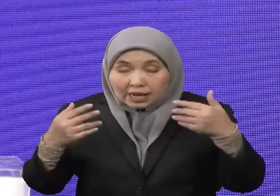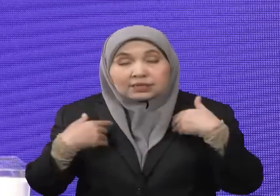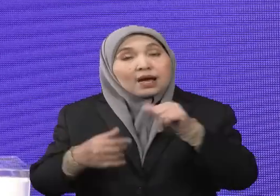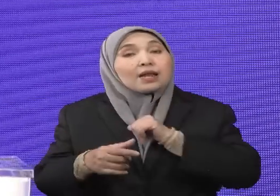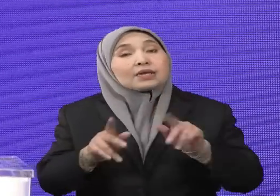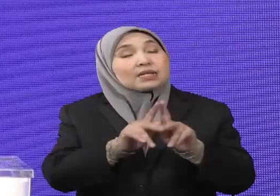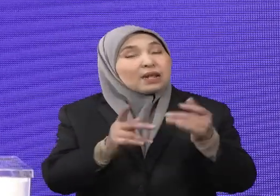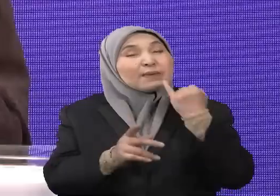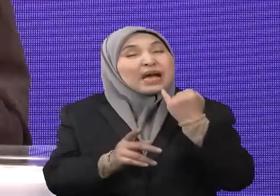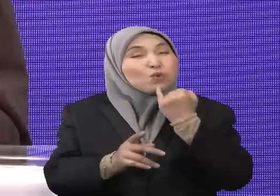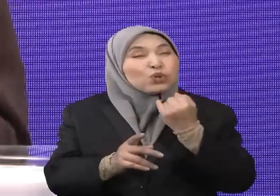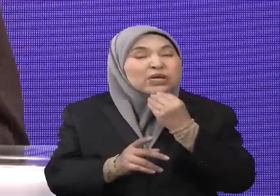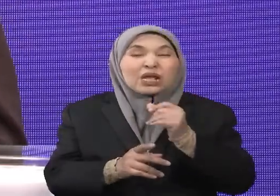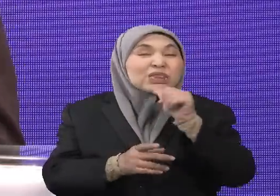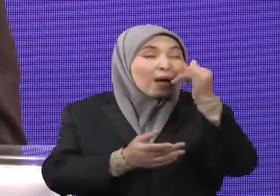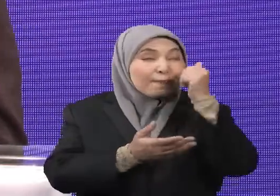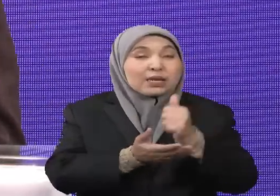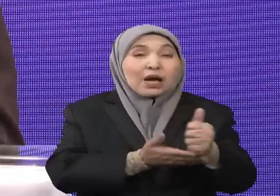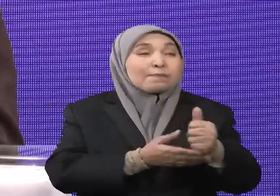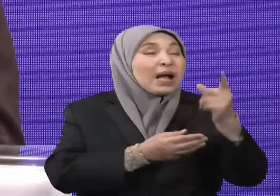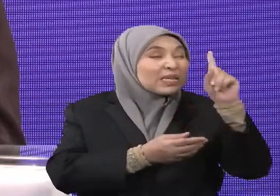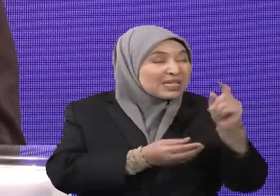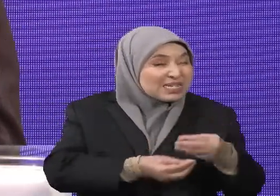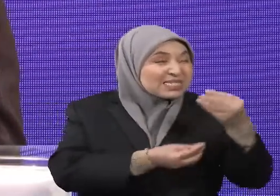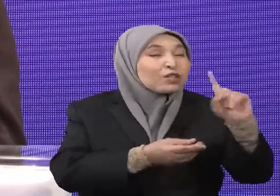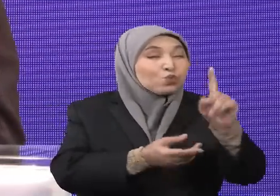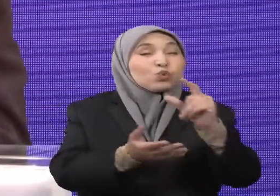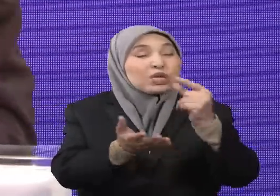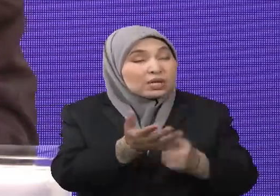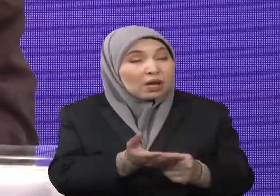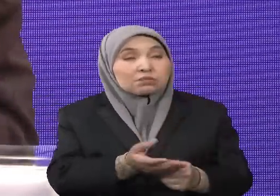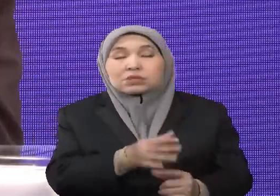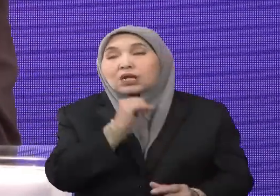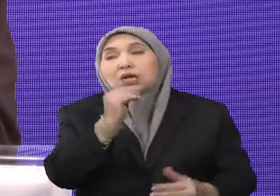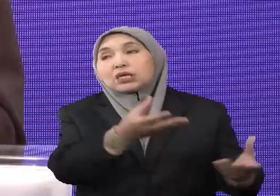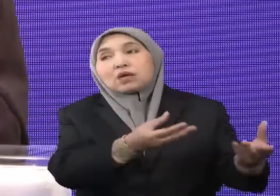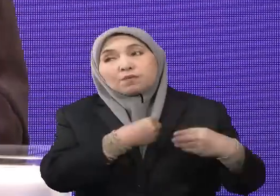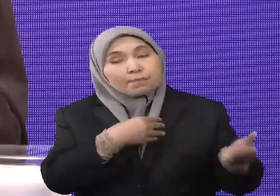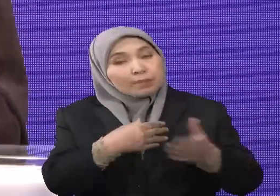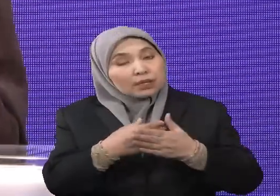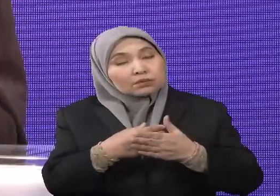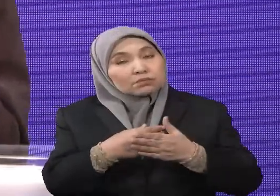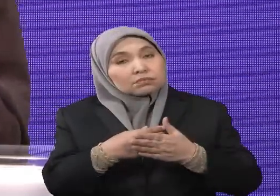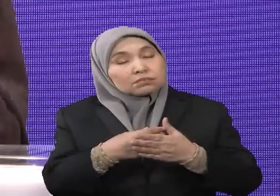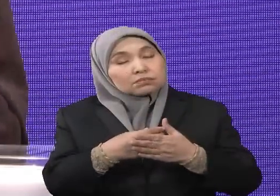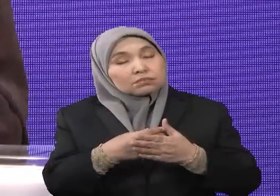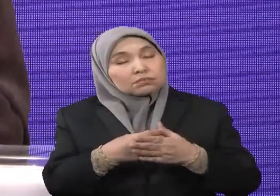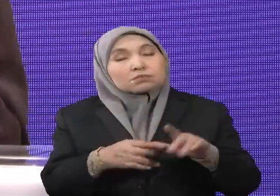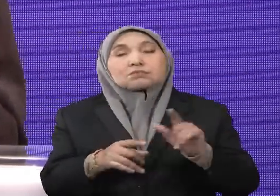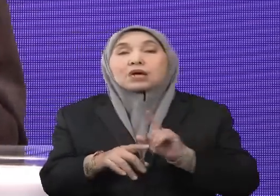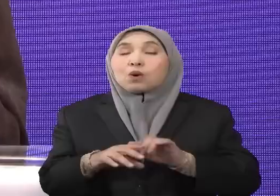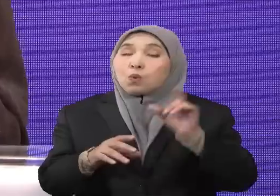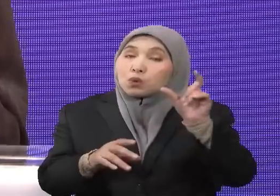kitab ataupun Yahudi yang tidak amanah dibagi satu Dinar pun Dita kembalikan kembali kepada berhak maksudnya